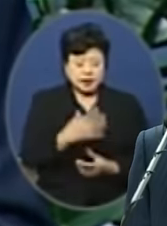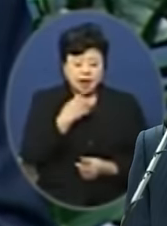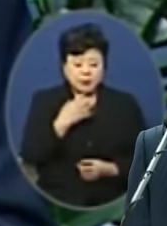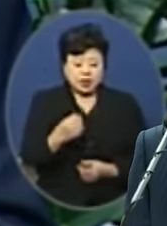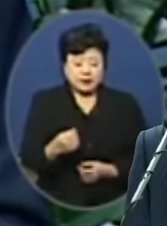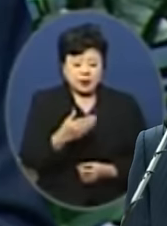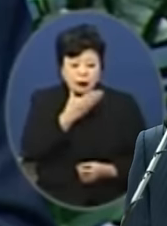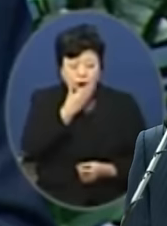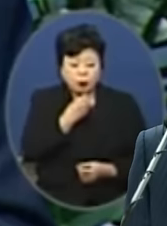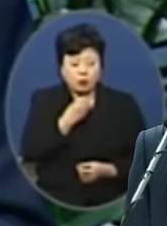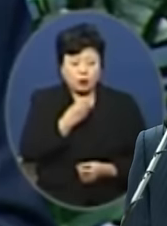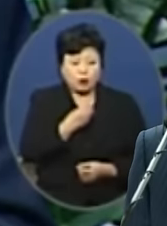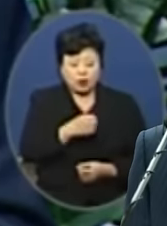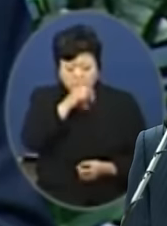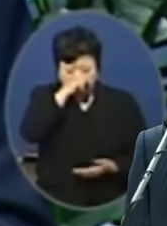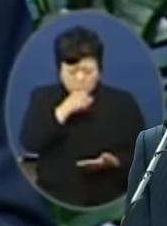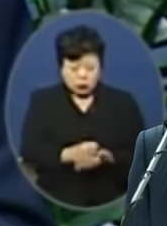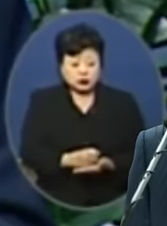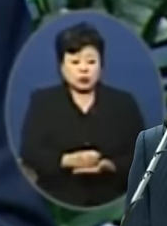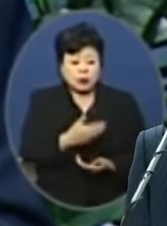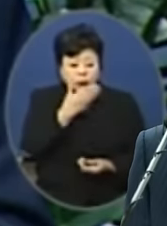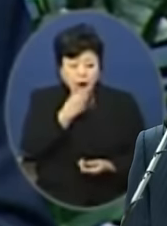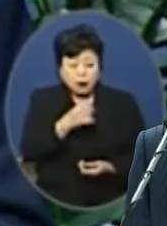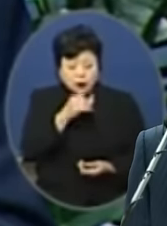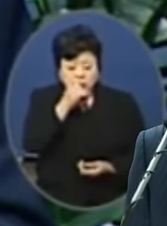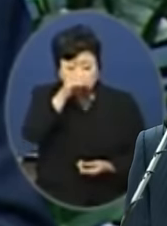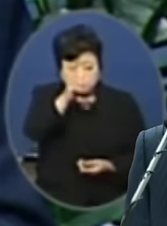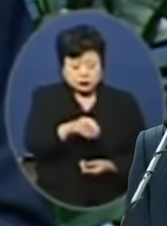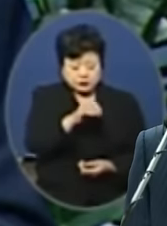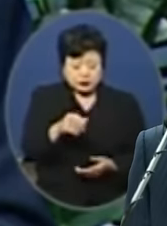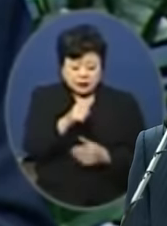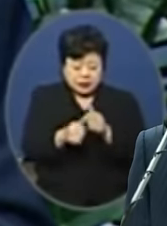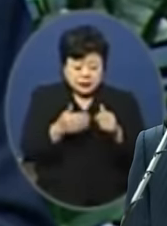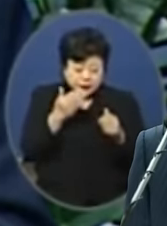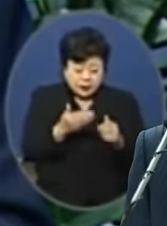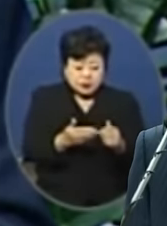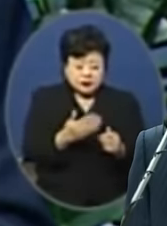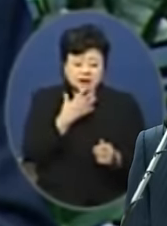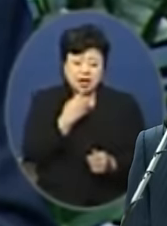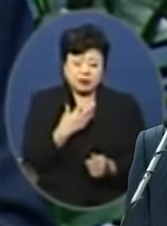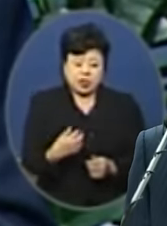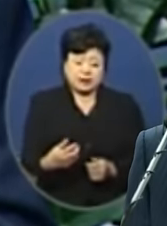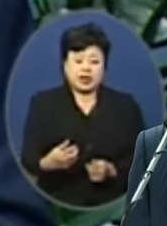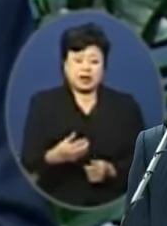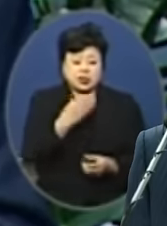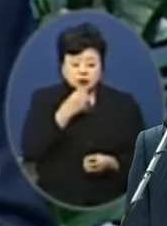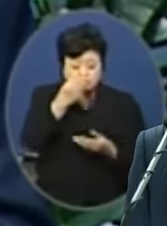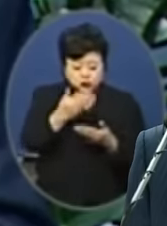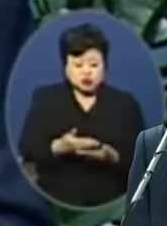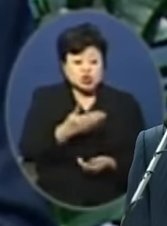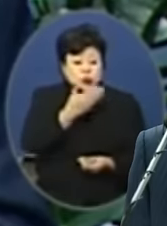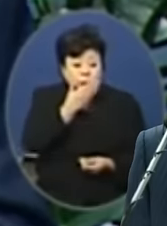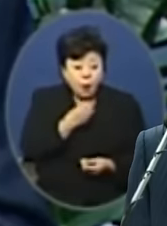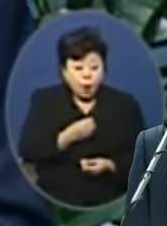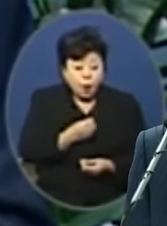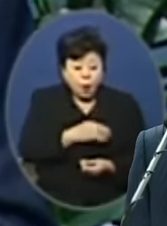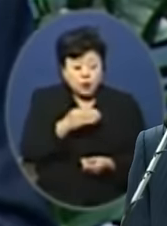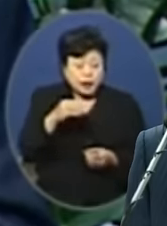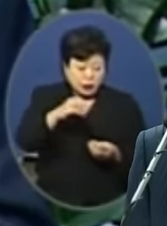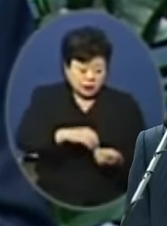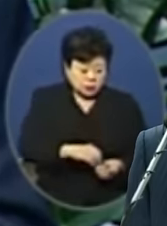아브라함의 복과 형통도 또 있습니다. 십자가를 통해서 하나님께서는 아브라함의 주신 복을